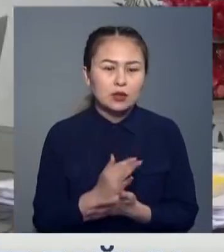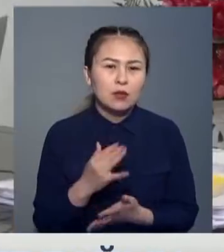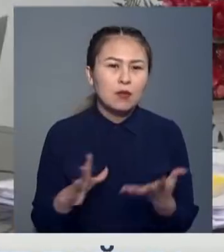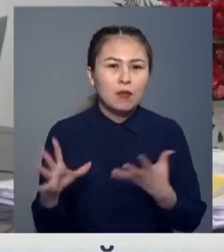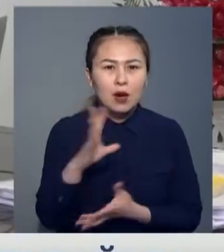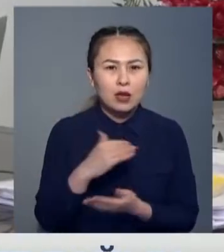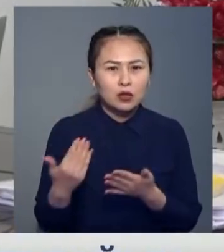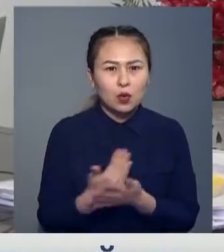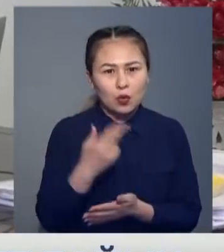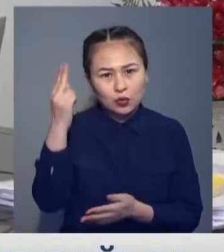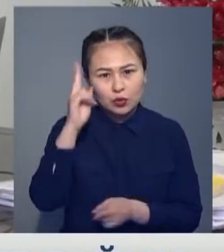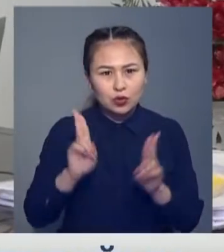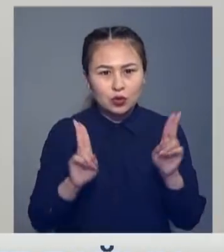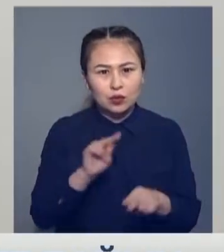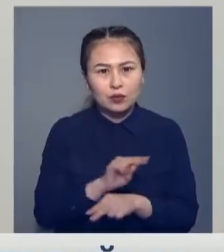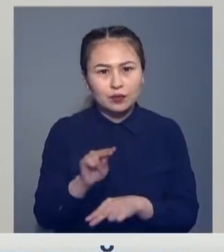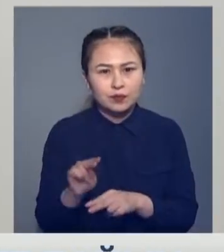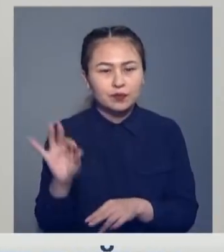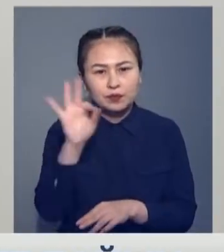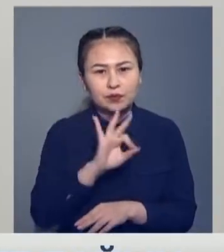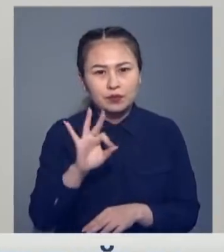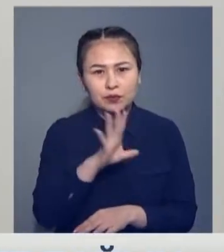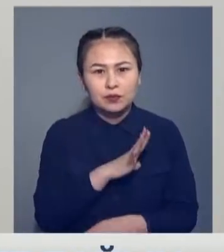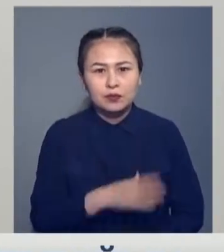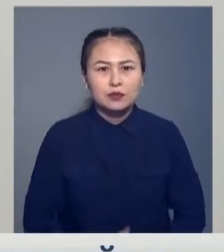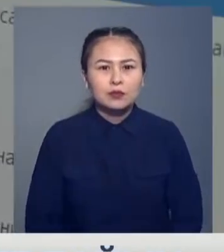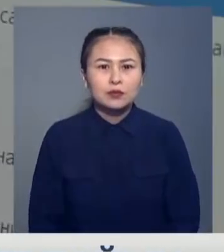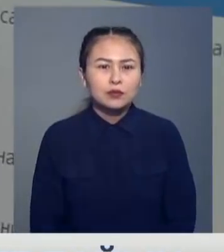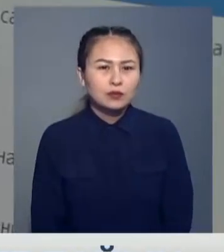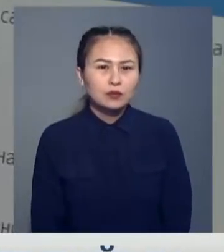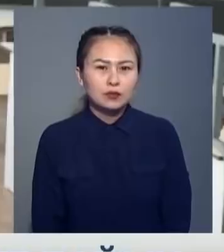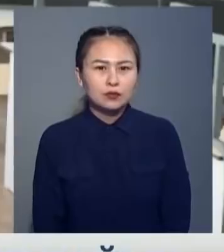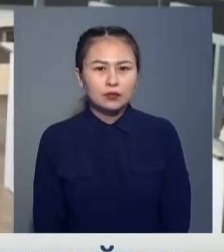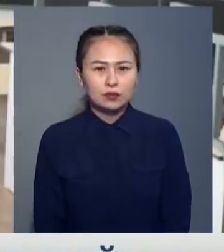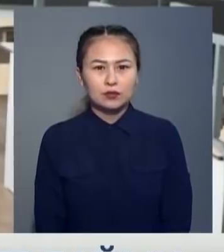Олардың барлығы жаңа оқыту жүйесі туралы құлақтанған.